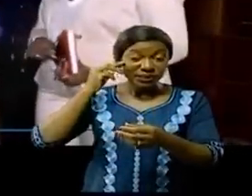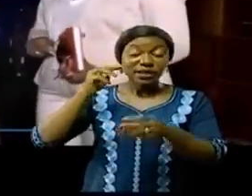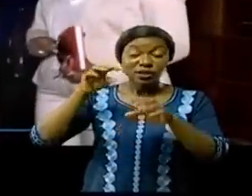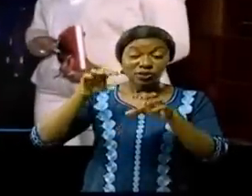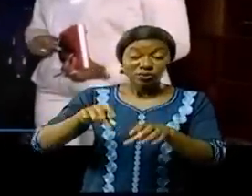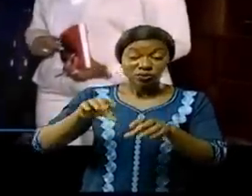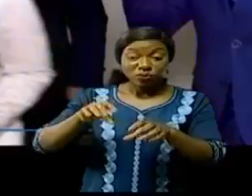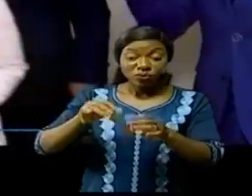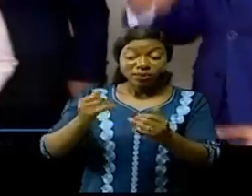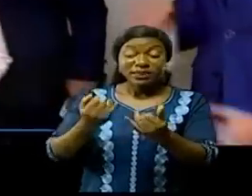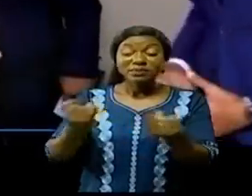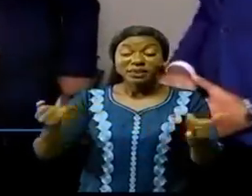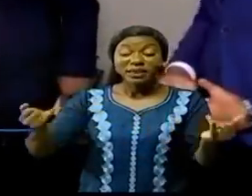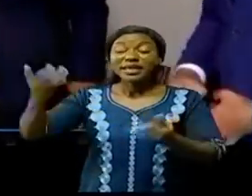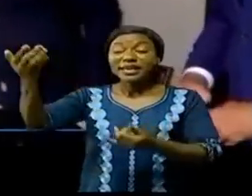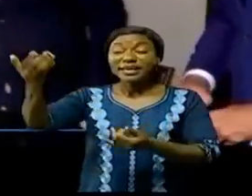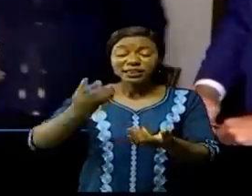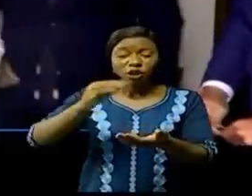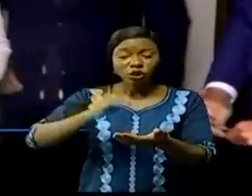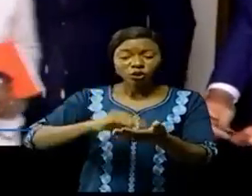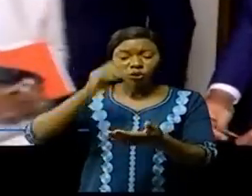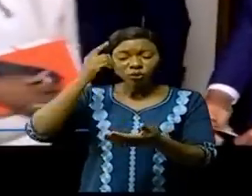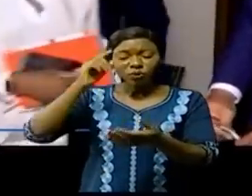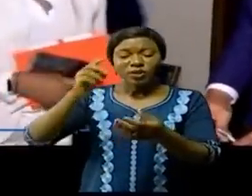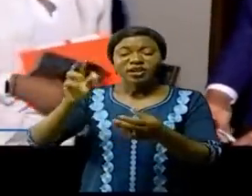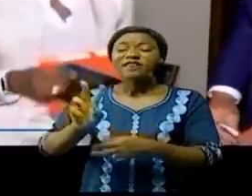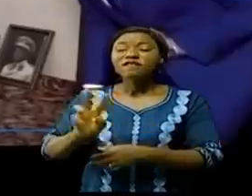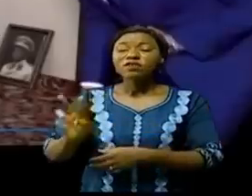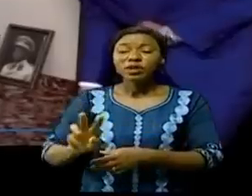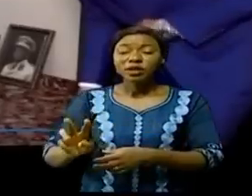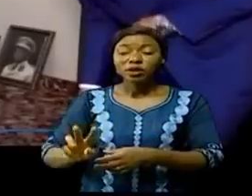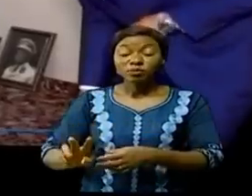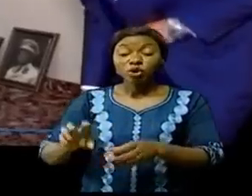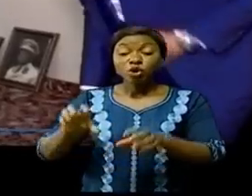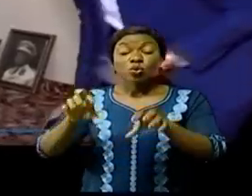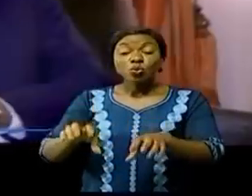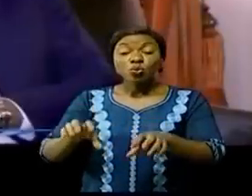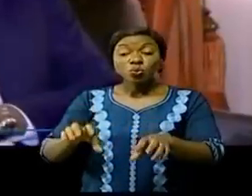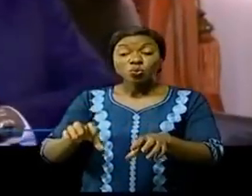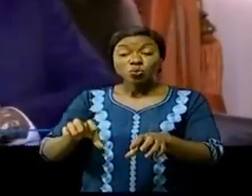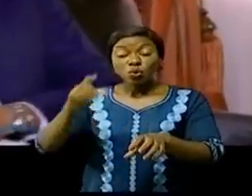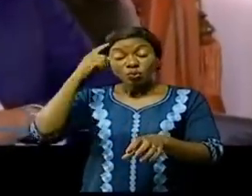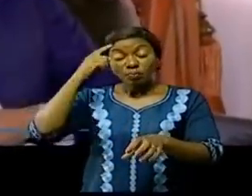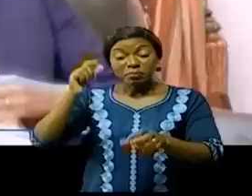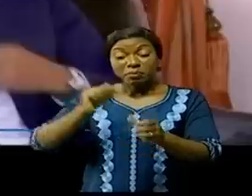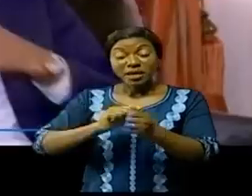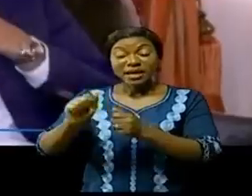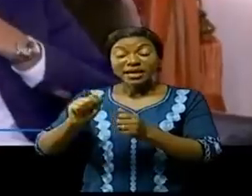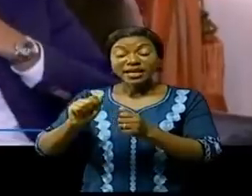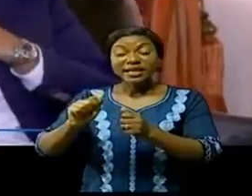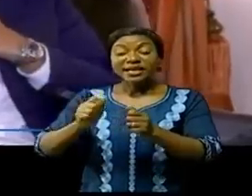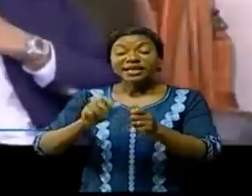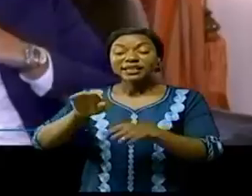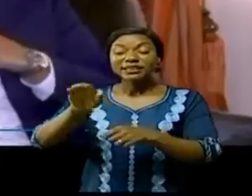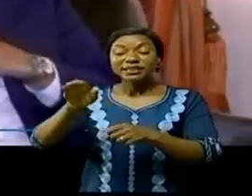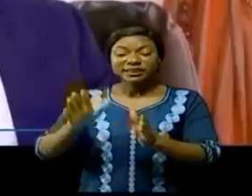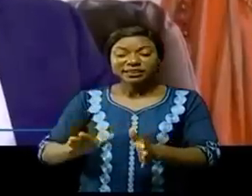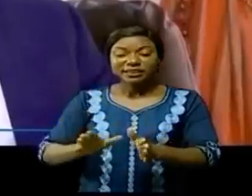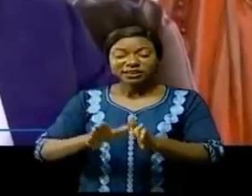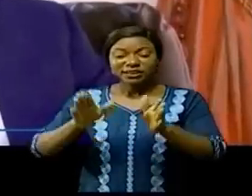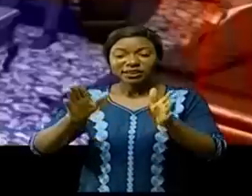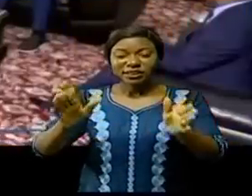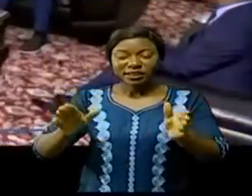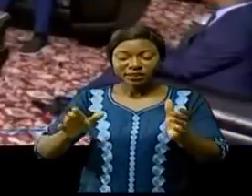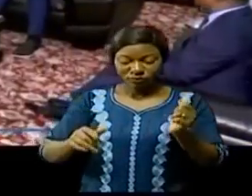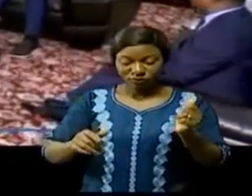du numérique a reçu une délégation de Vodacom RD Congo, conduite par son directeur général, M. Khalil